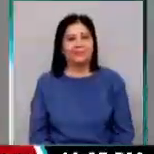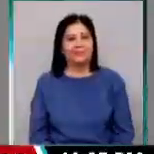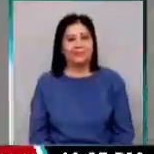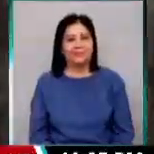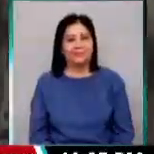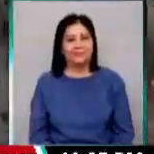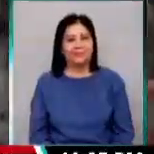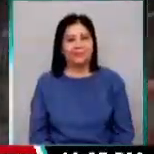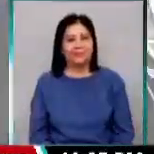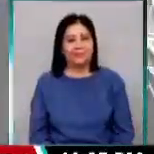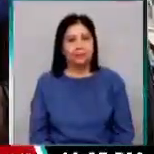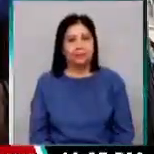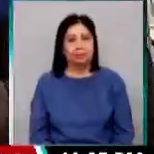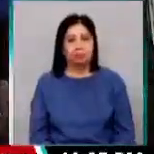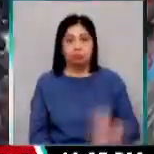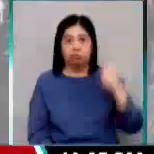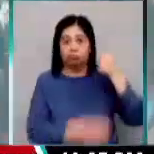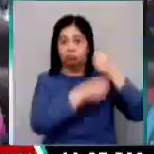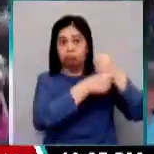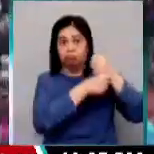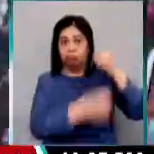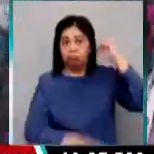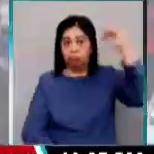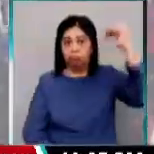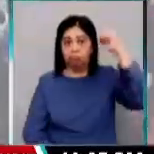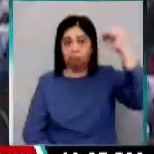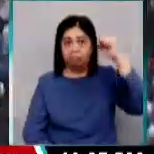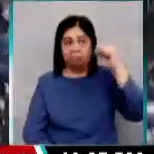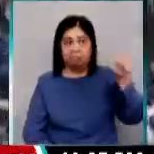Kilos protesta, karaniwan ganyan.